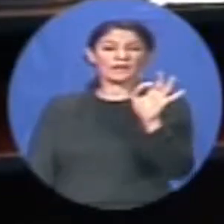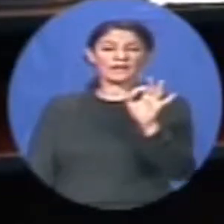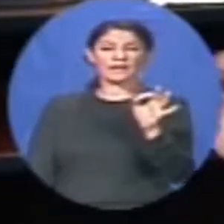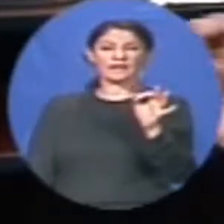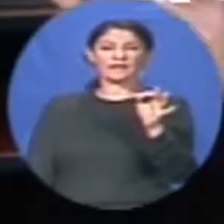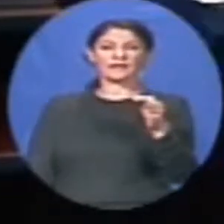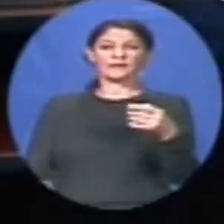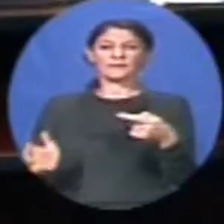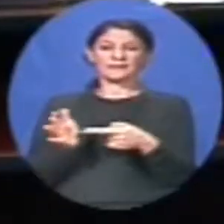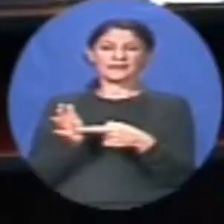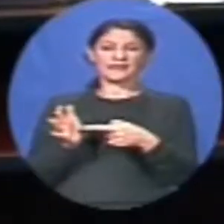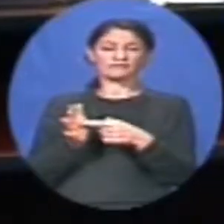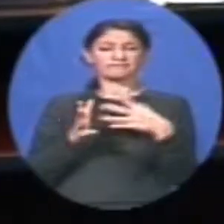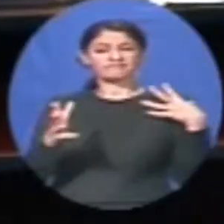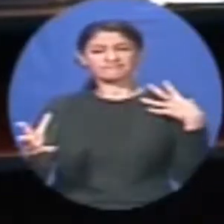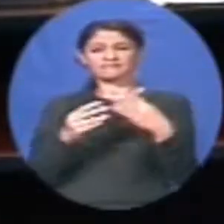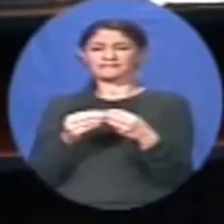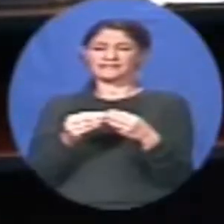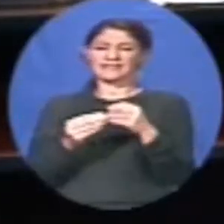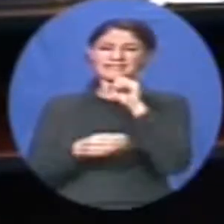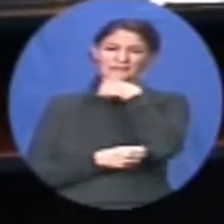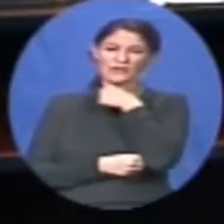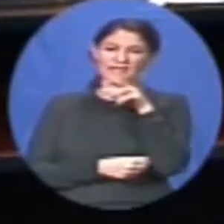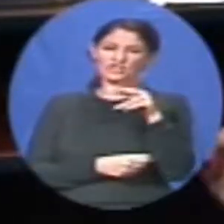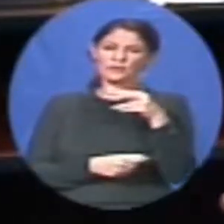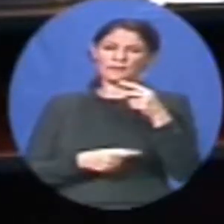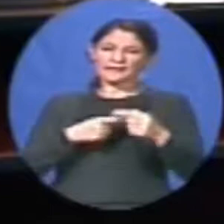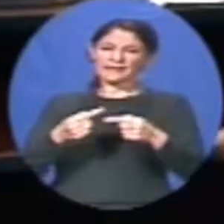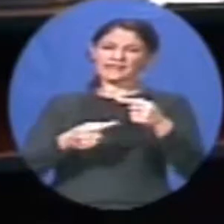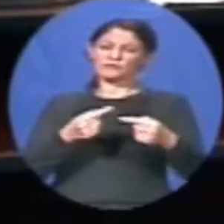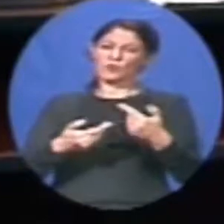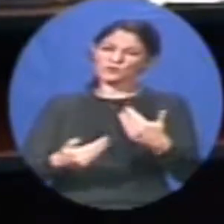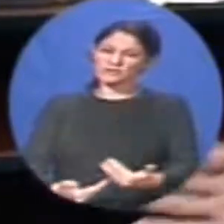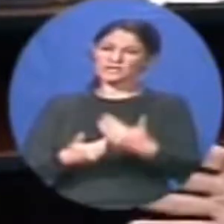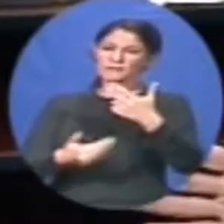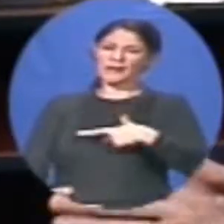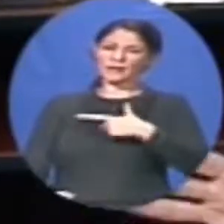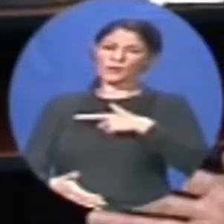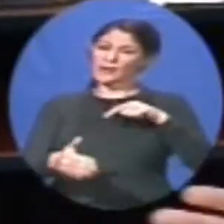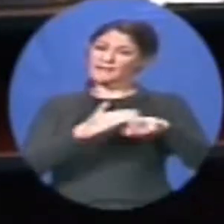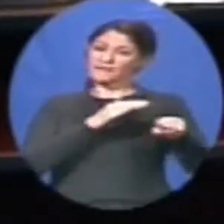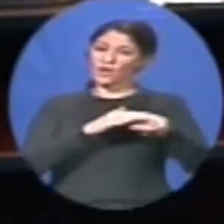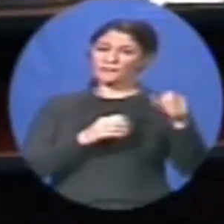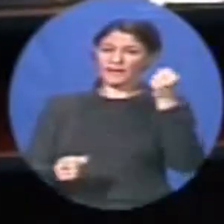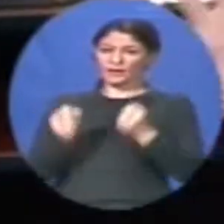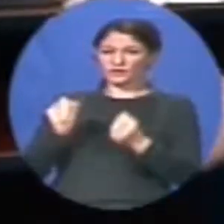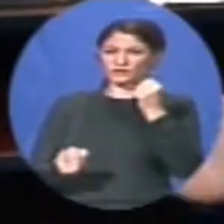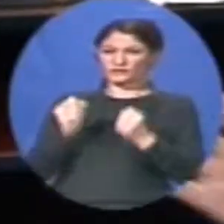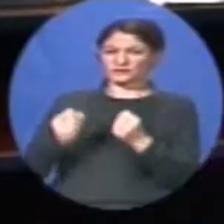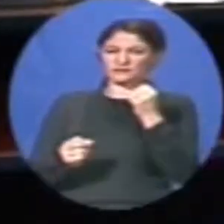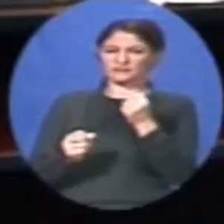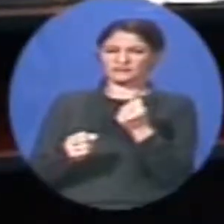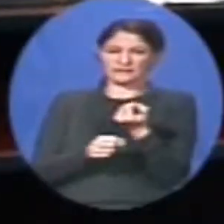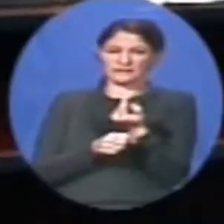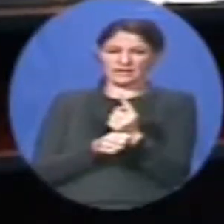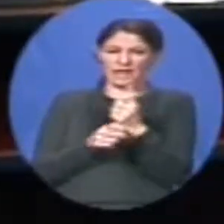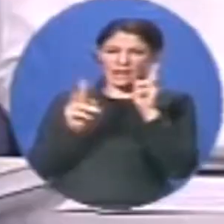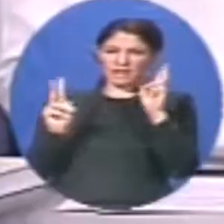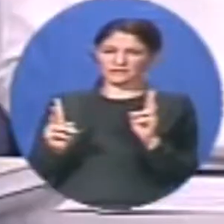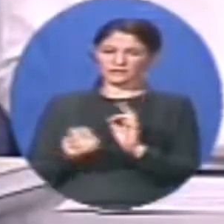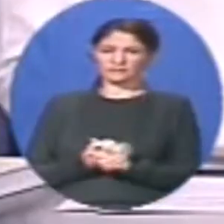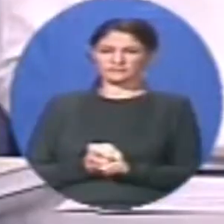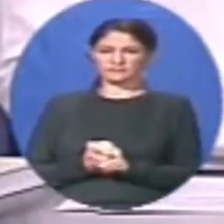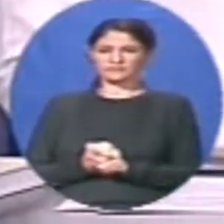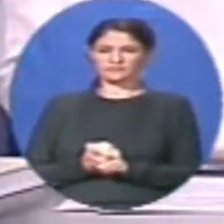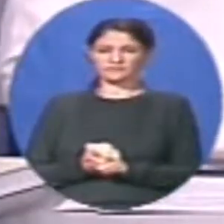כי לאורך כל ההיסטוריה יש מנהגים שעוזרים לנו איכשהו לברוח מהקשיים ולרגע לעצור באיזשהו משהו. גם